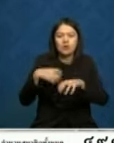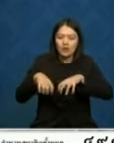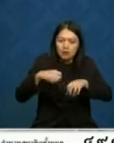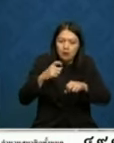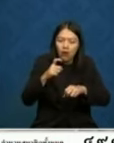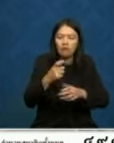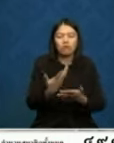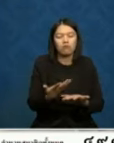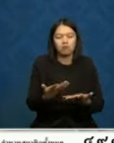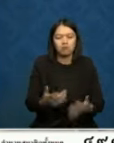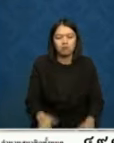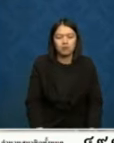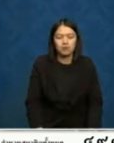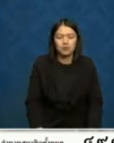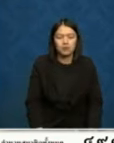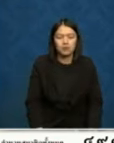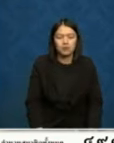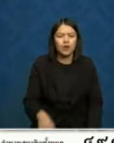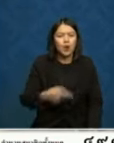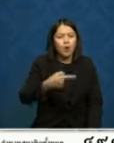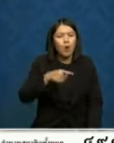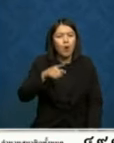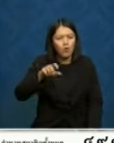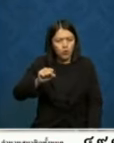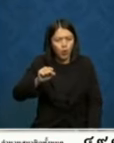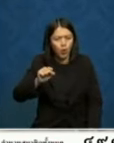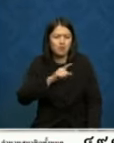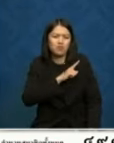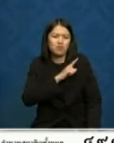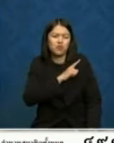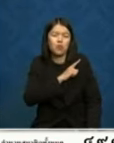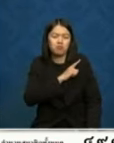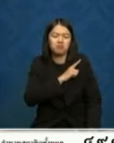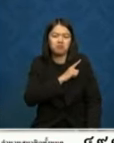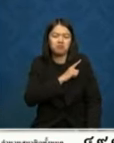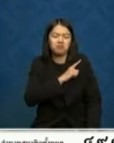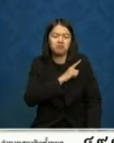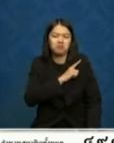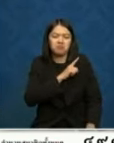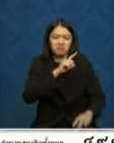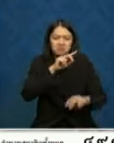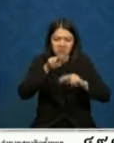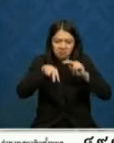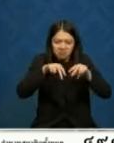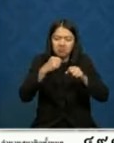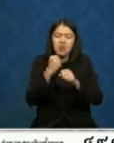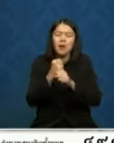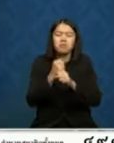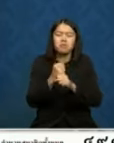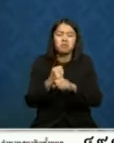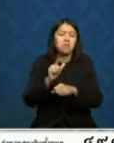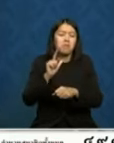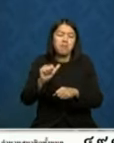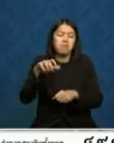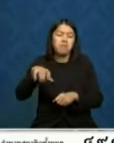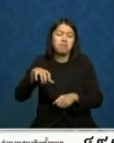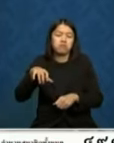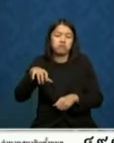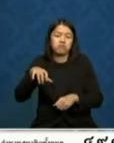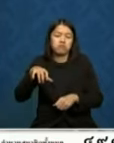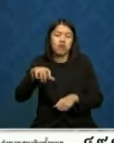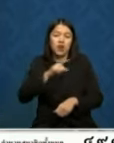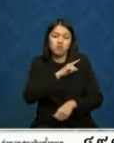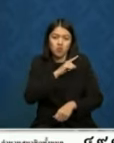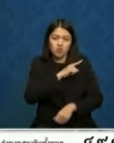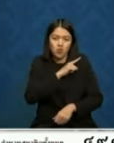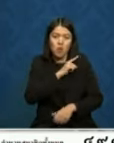านแล้วปปส.เป็นหน่วยงานหลักในการปราบปรามยาเสพติดคืออย่างน้อยที่สุดเป็นเจ้าภาพเป็นเจ้าภ